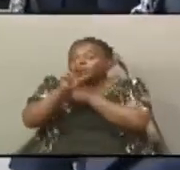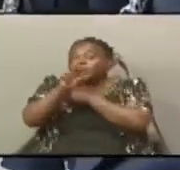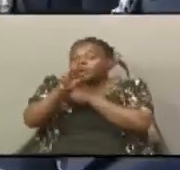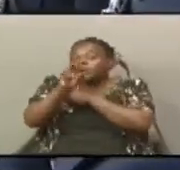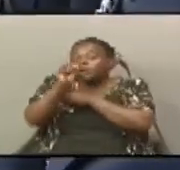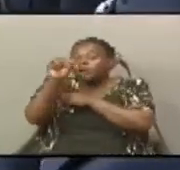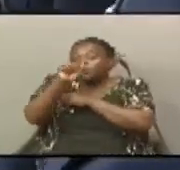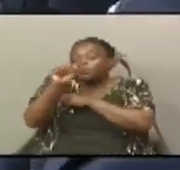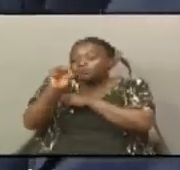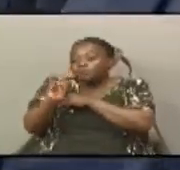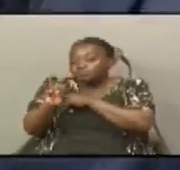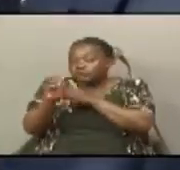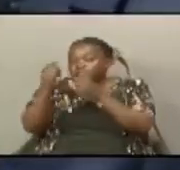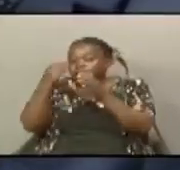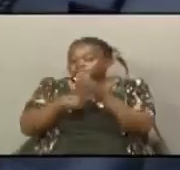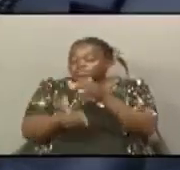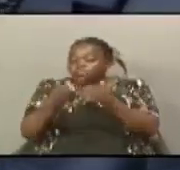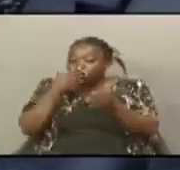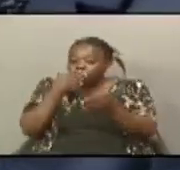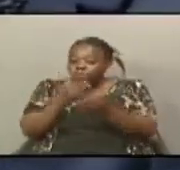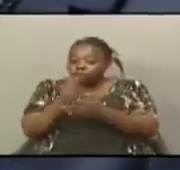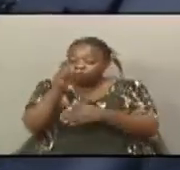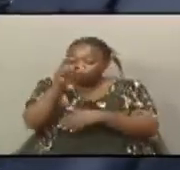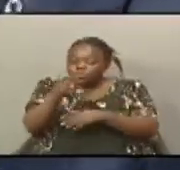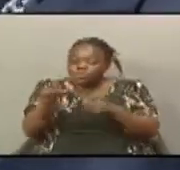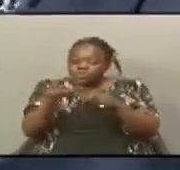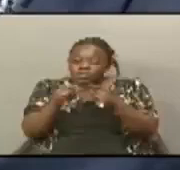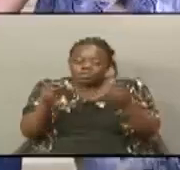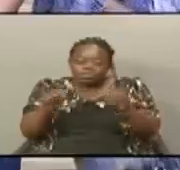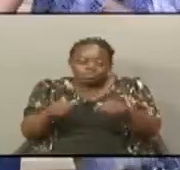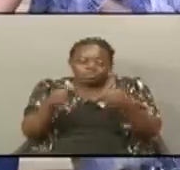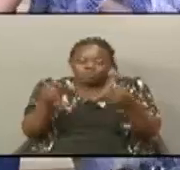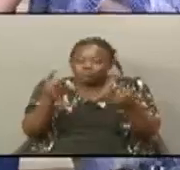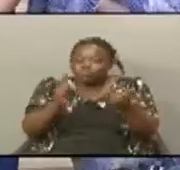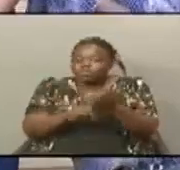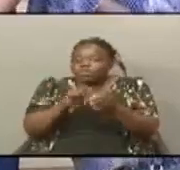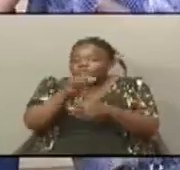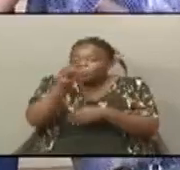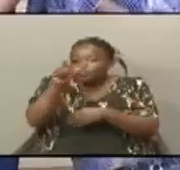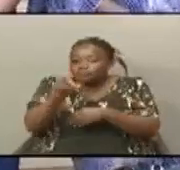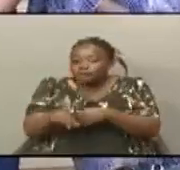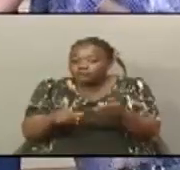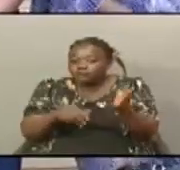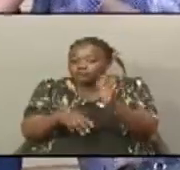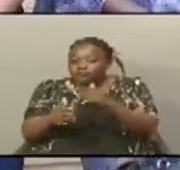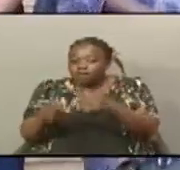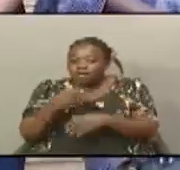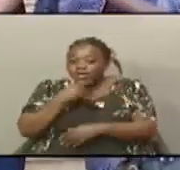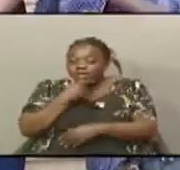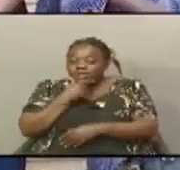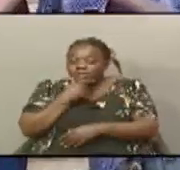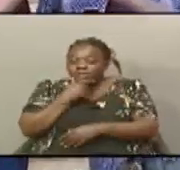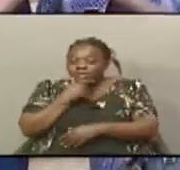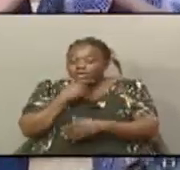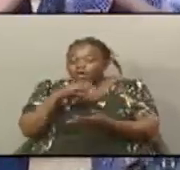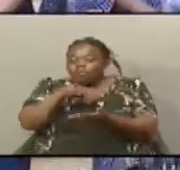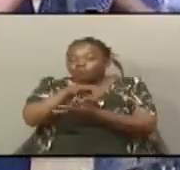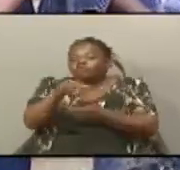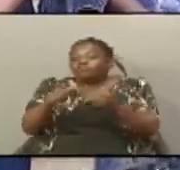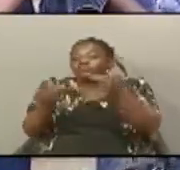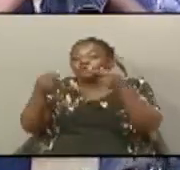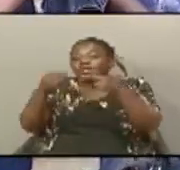ategeeza ng'omugenzi bw'abadde omuntu omulungi era atazzikawo. Kyokka alaze ennaku olw'enkaayana ezigenda mu maaso n'ategeeza nga bwe